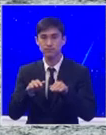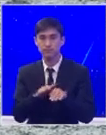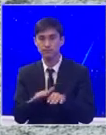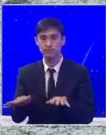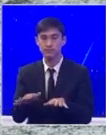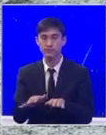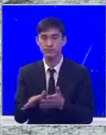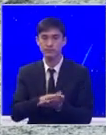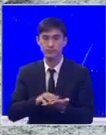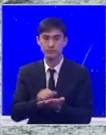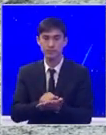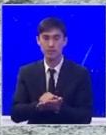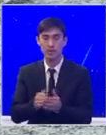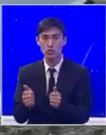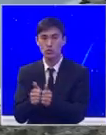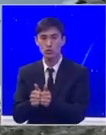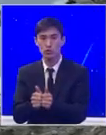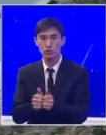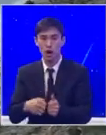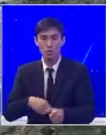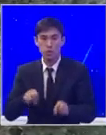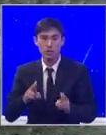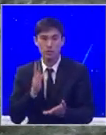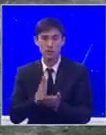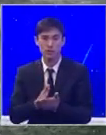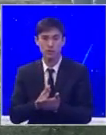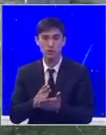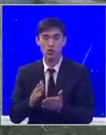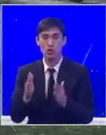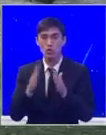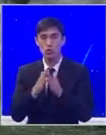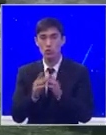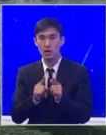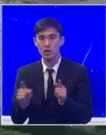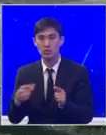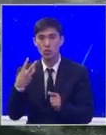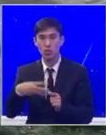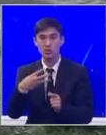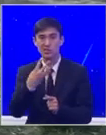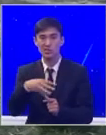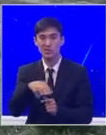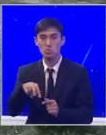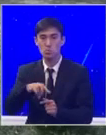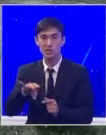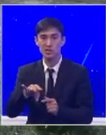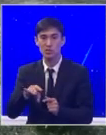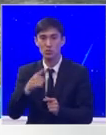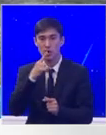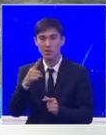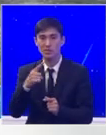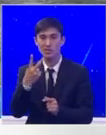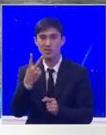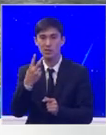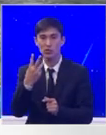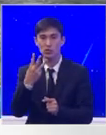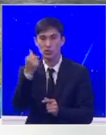энди маңындагы үйлөргө дейди. Қазір өзен мен үйлердің ара қашықтығы небәрі 30-40 метр. Бұл ары кетсе